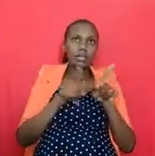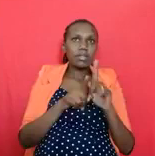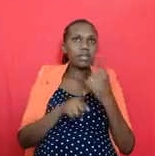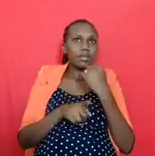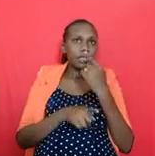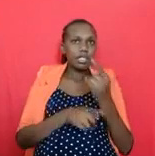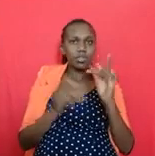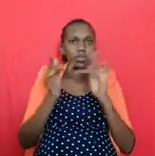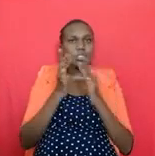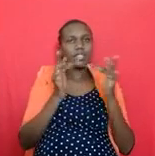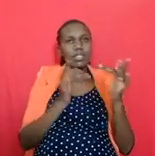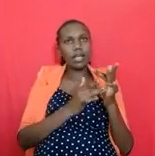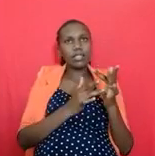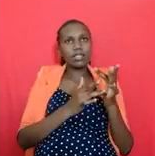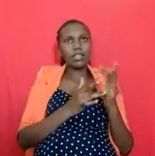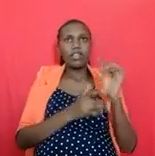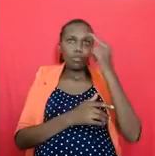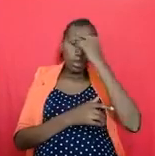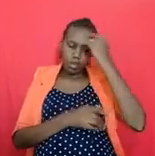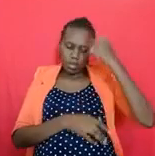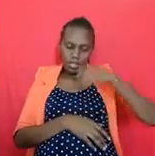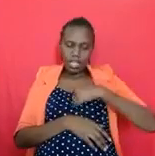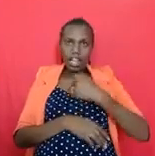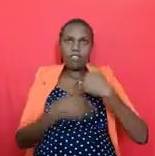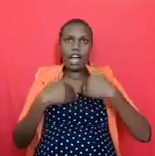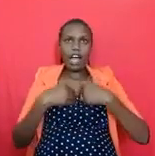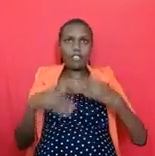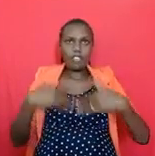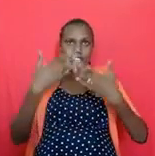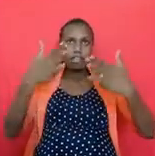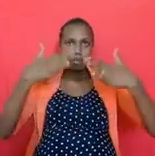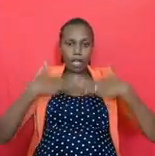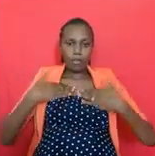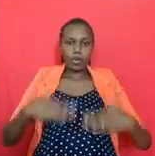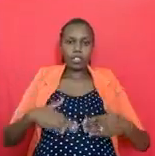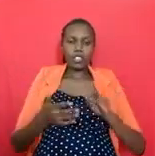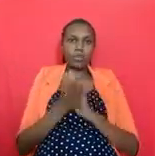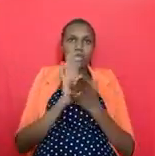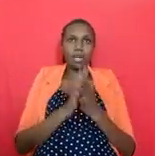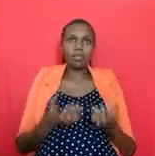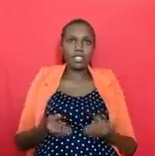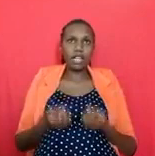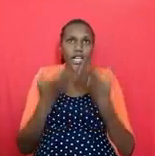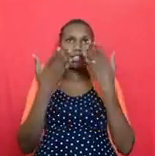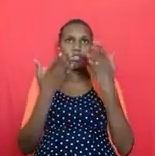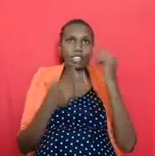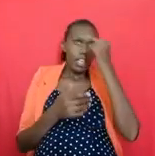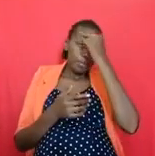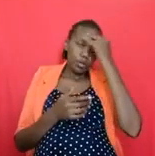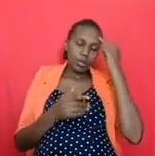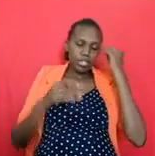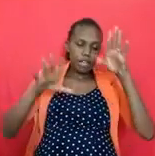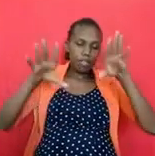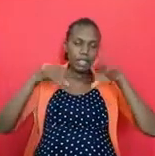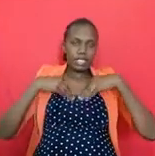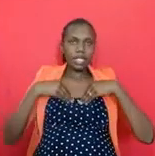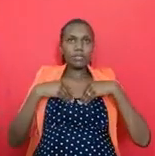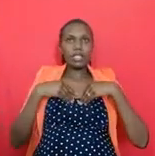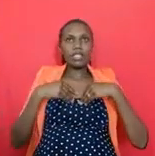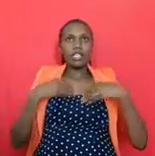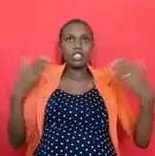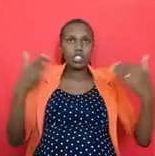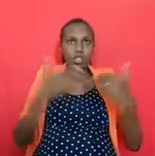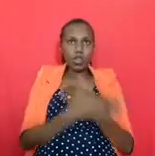hari Jesu ni tondu nie ni ndutite mweru wakwa gatuika igongona ni tondu ni njitikirite nie